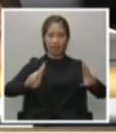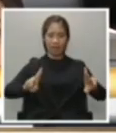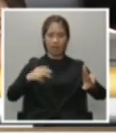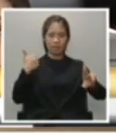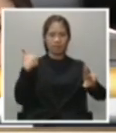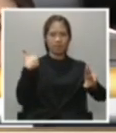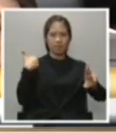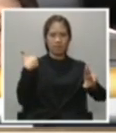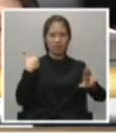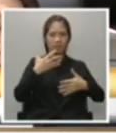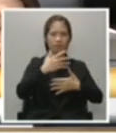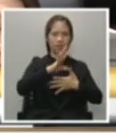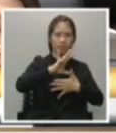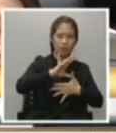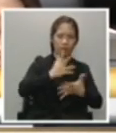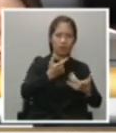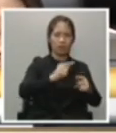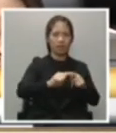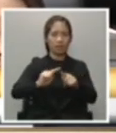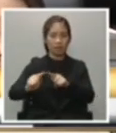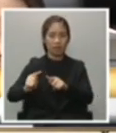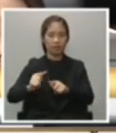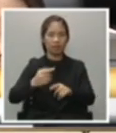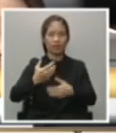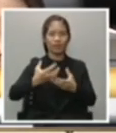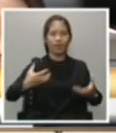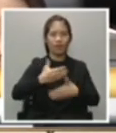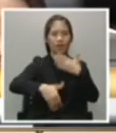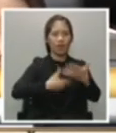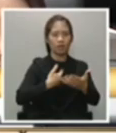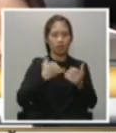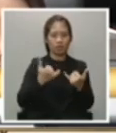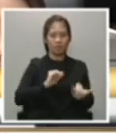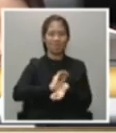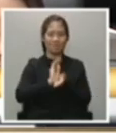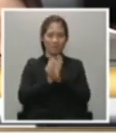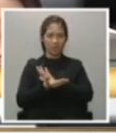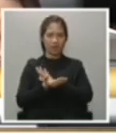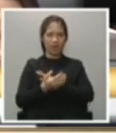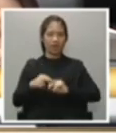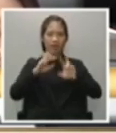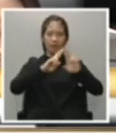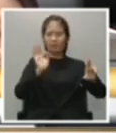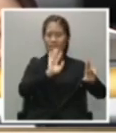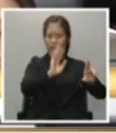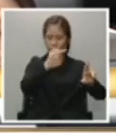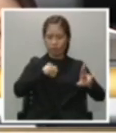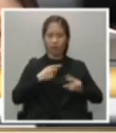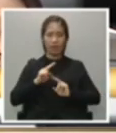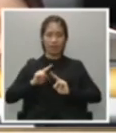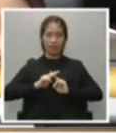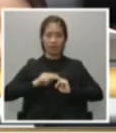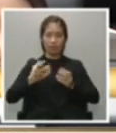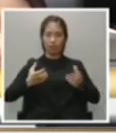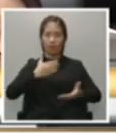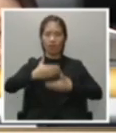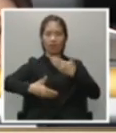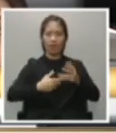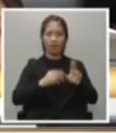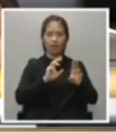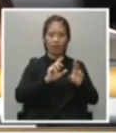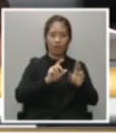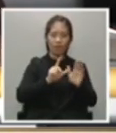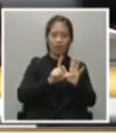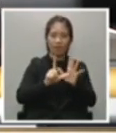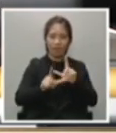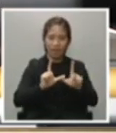พ็งพหูรัฐหรือว่าที่ไหนก็ตามก็ผันตัวมาขายของออนไลน์ทั้งหมดท่านประธานทราบไหมคะว่าตลาดอี